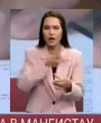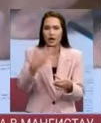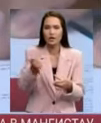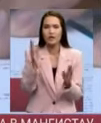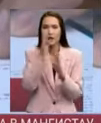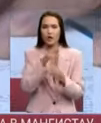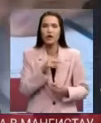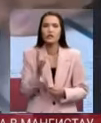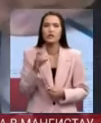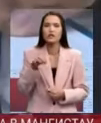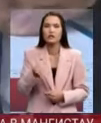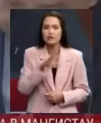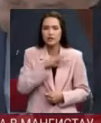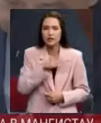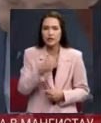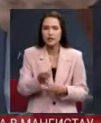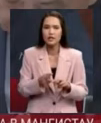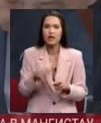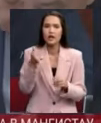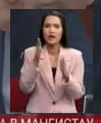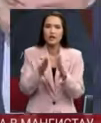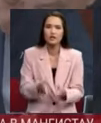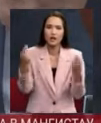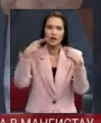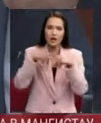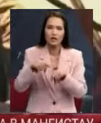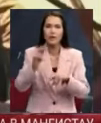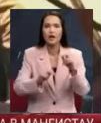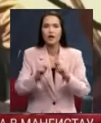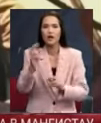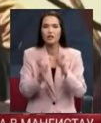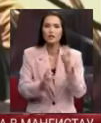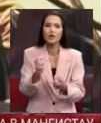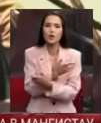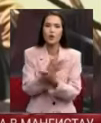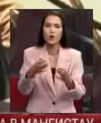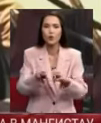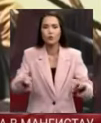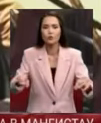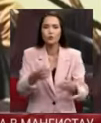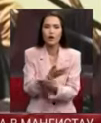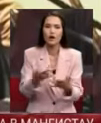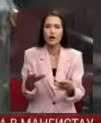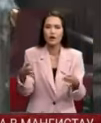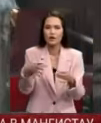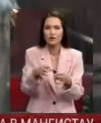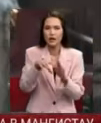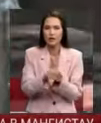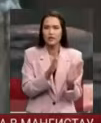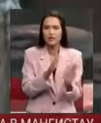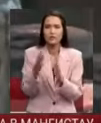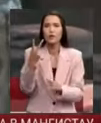В итоге одним из новых совместных проектов станет строительство завода по выпуску трубной продукции. Привлечено порядка 200 миллиардов